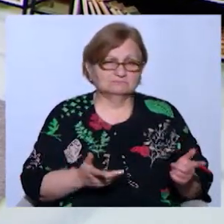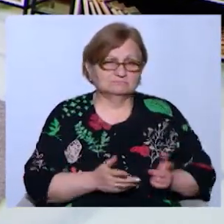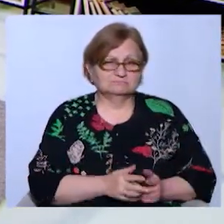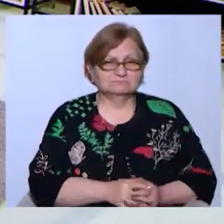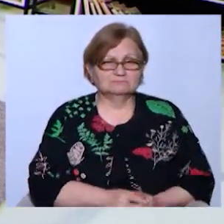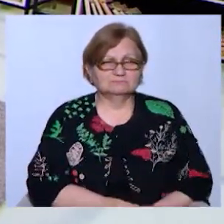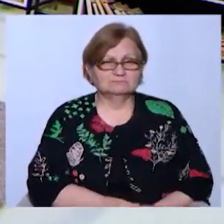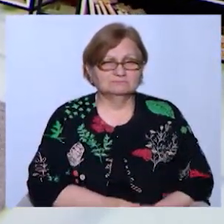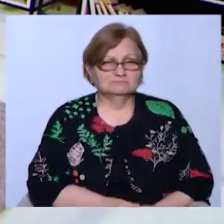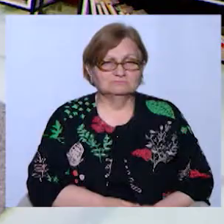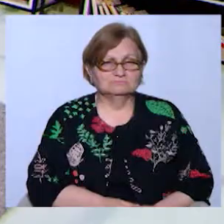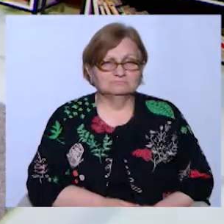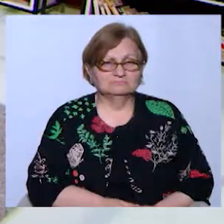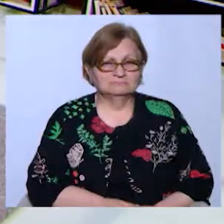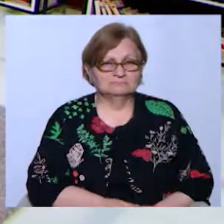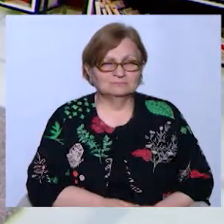ავიღეთ